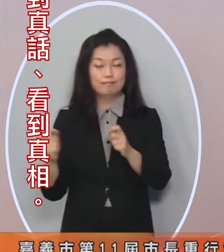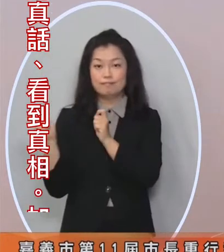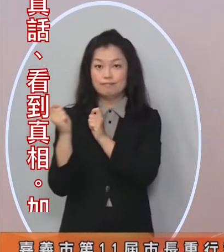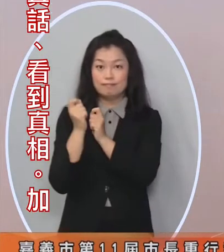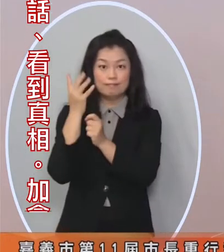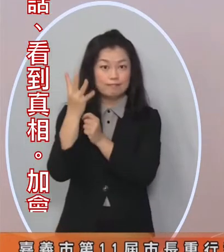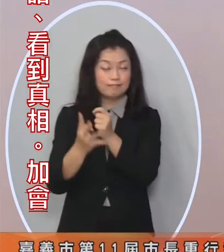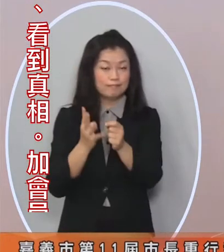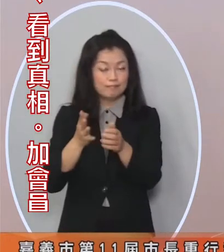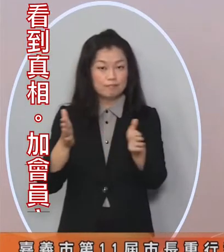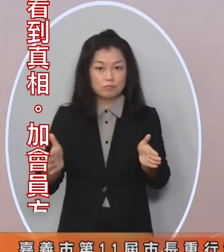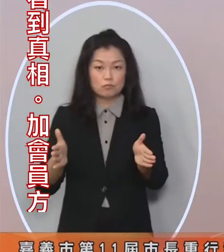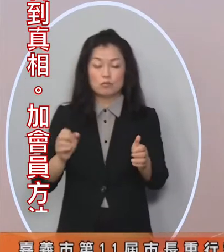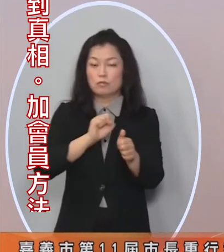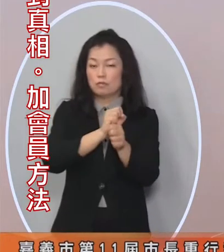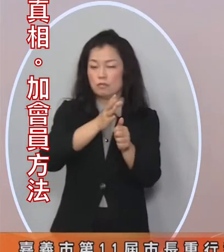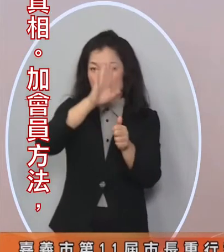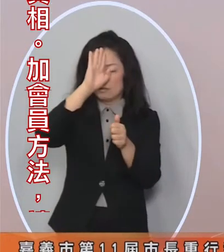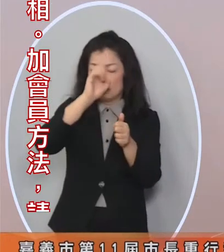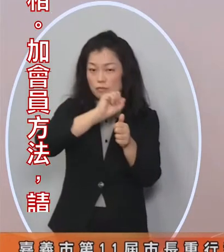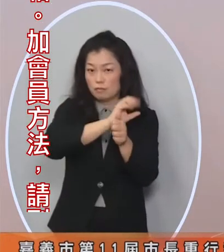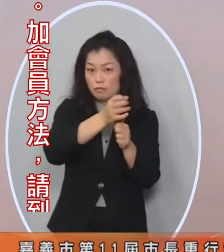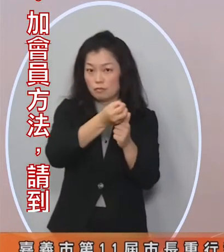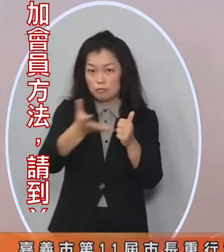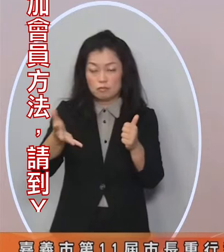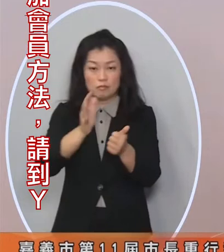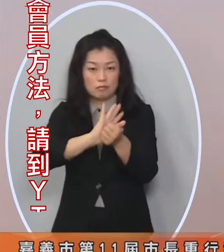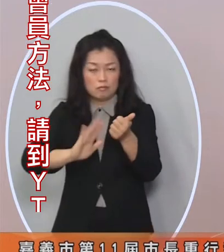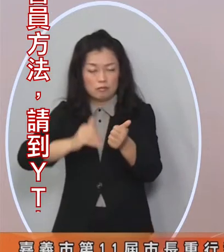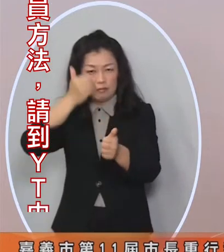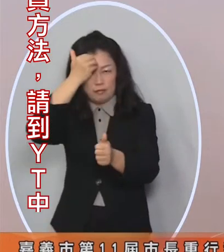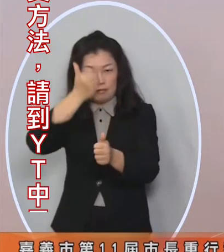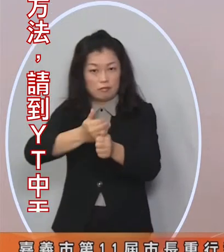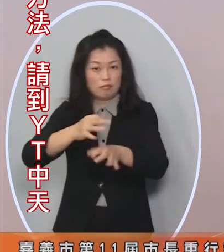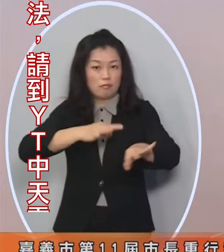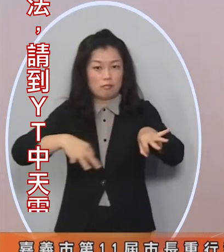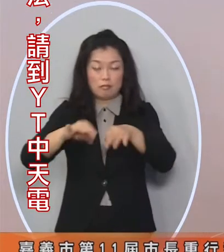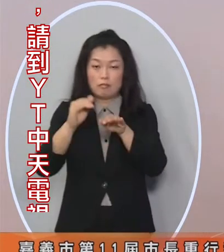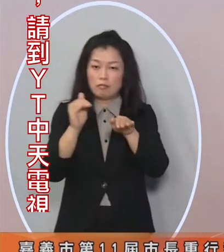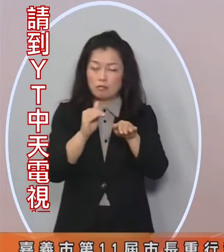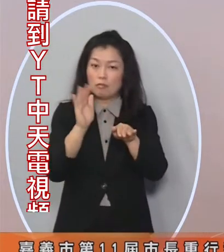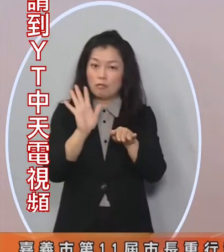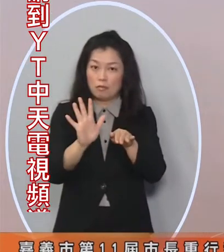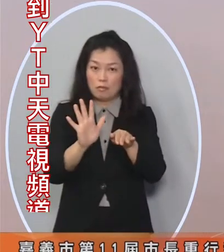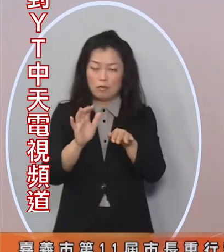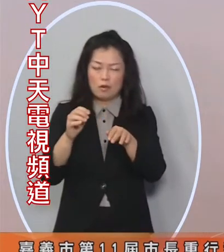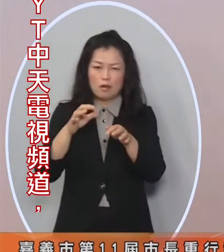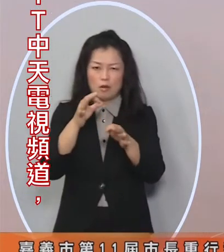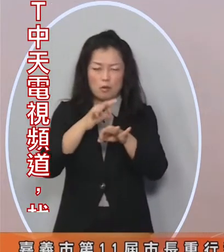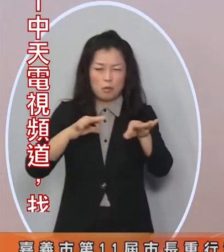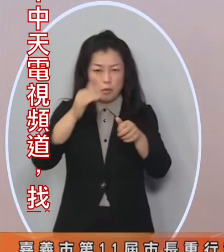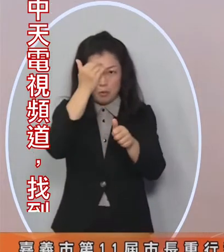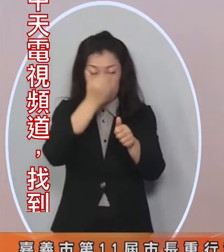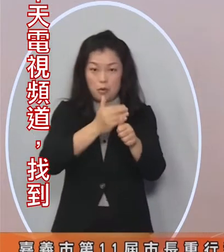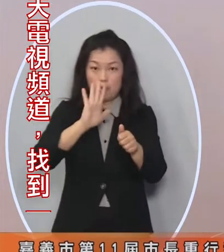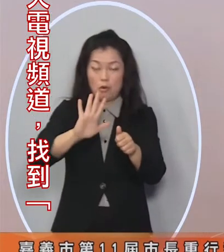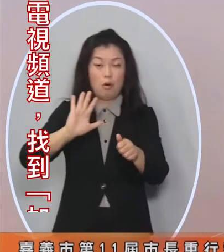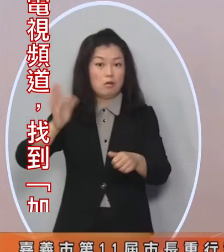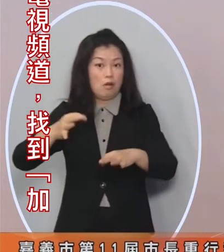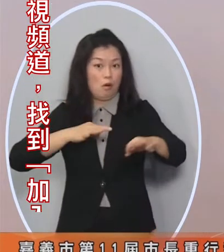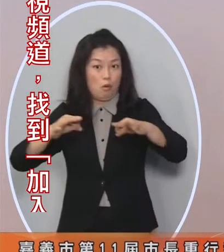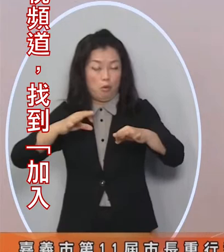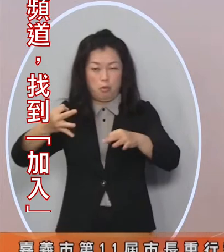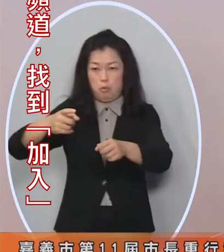四年，虽然拄着疫情来重创的经济，但是咱的盈利事业销售额不断的创新